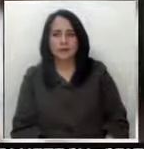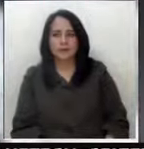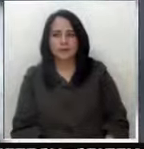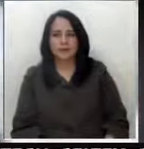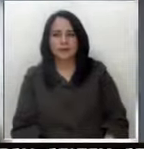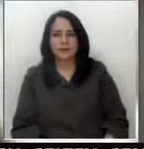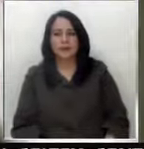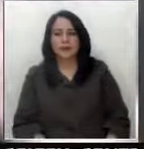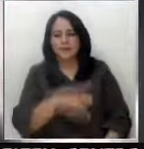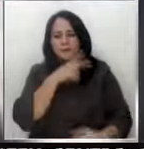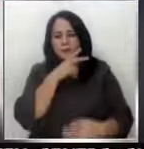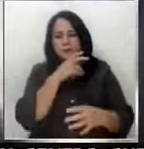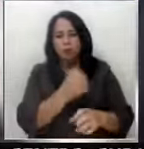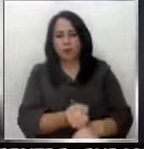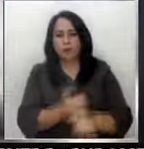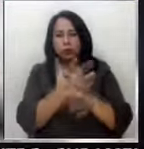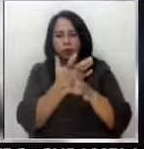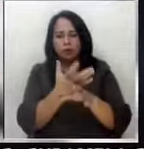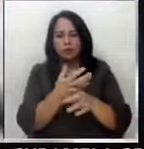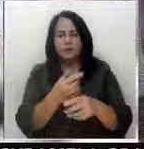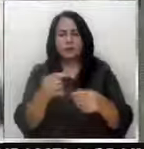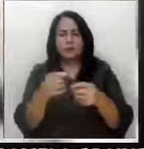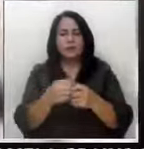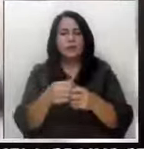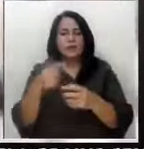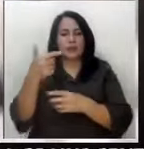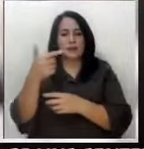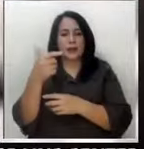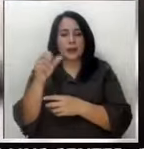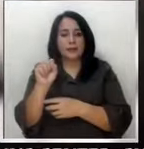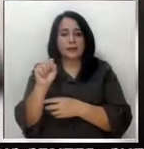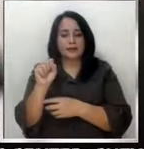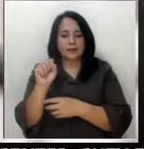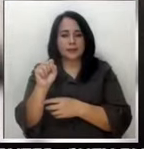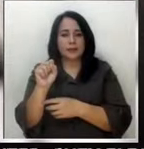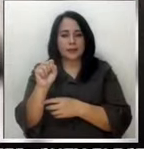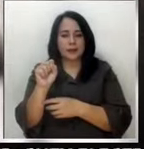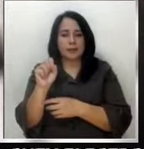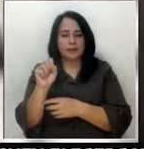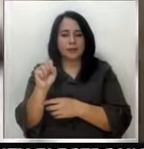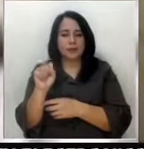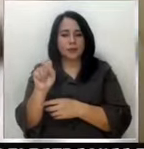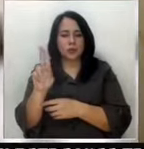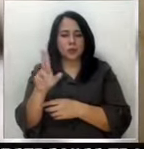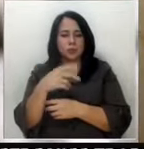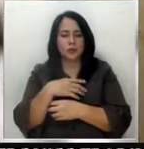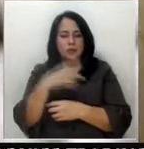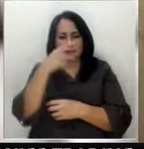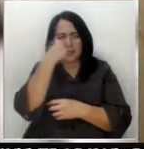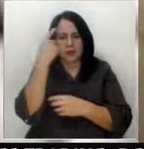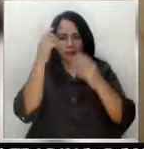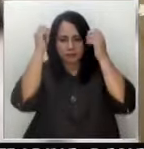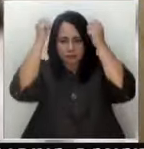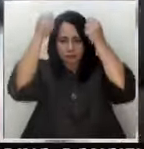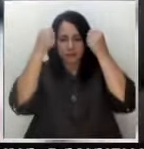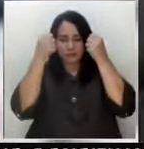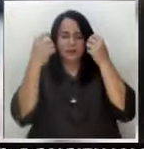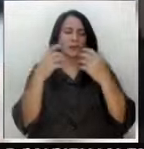Suspect sa pagpapasabog sa gym ng Mindanao State University ang nakaitim na hoodie na pabalik-balik doon nitong December